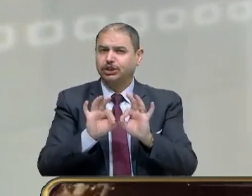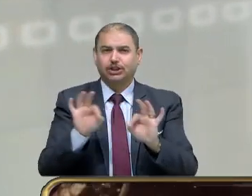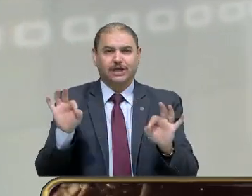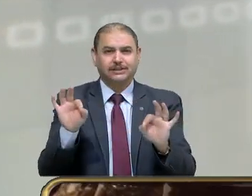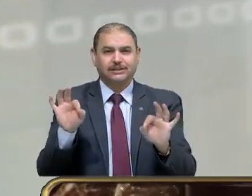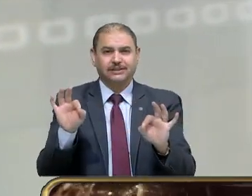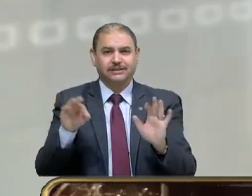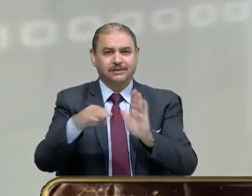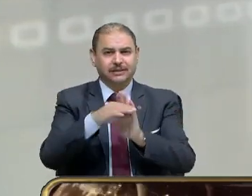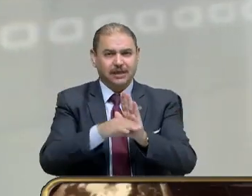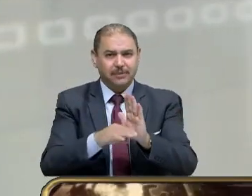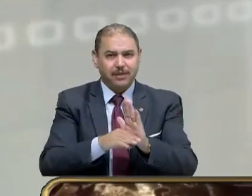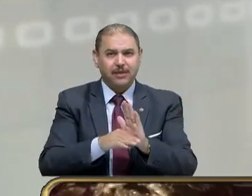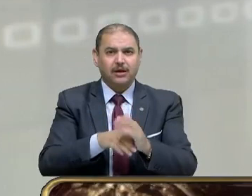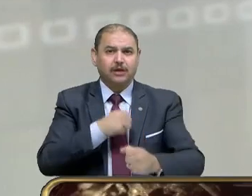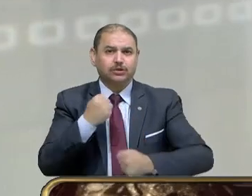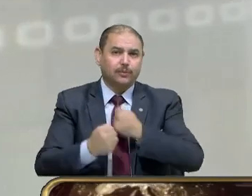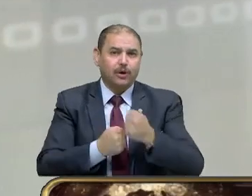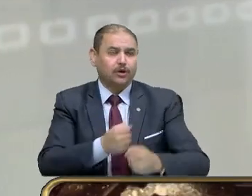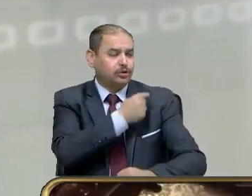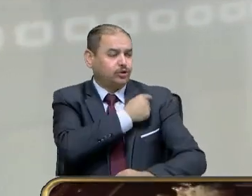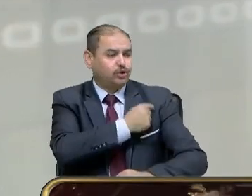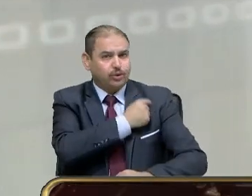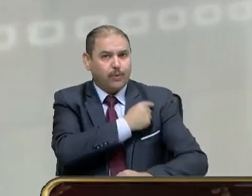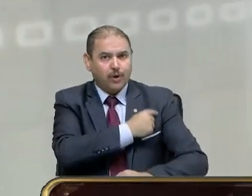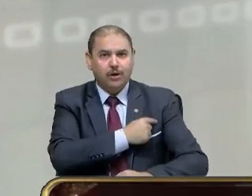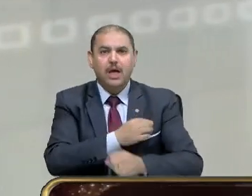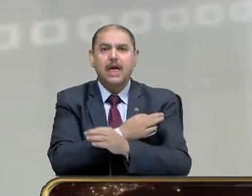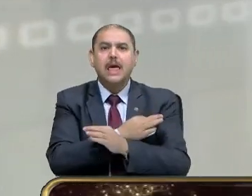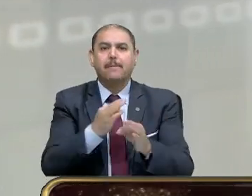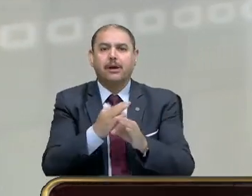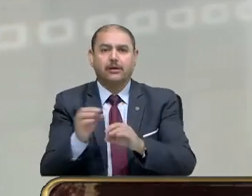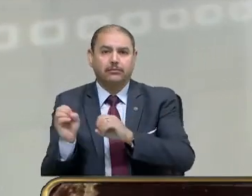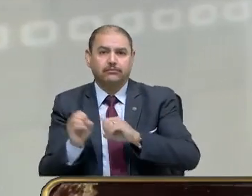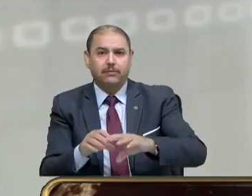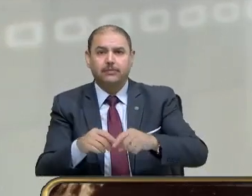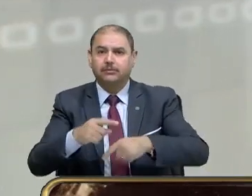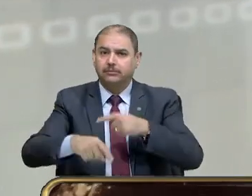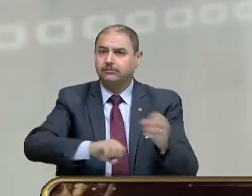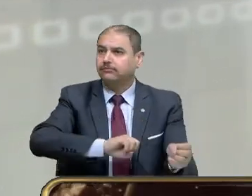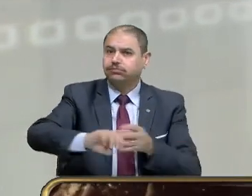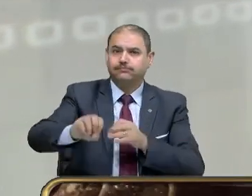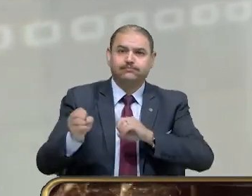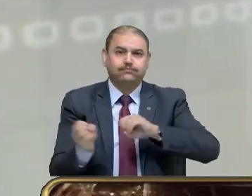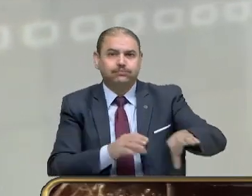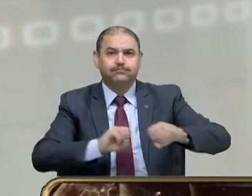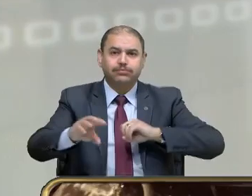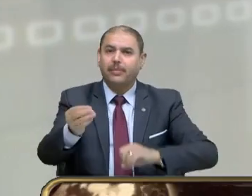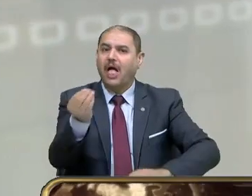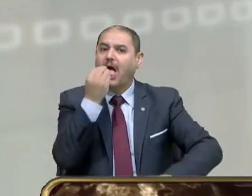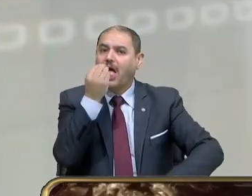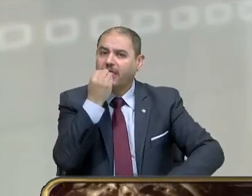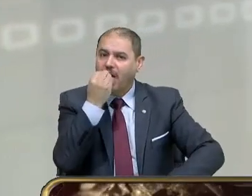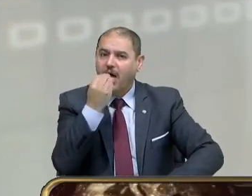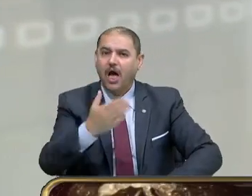الجهات الرسميه والمنظومه المينائي والجمرك في العقبه لاداما سلسله التزويد للمواد الغذائيه